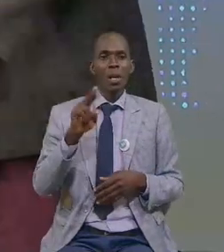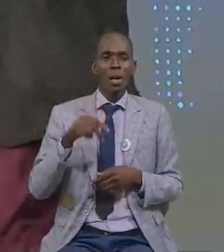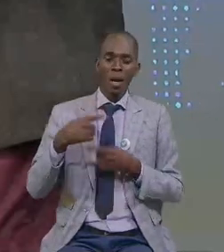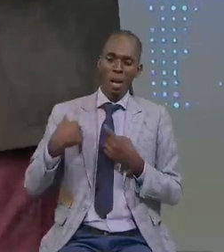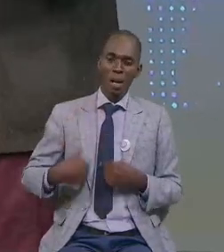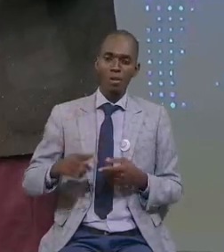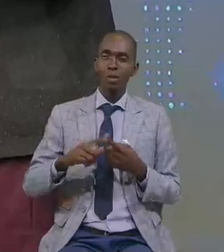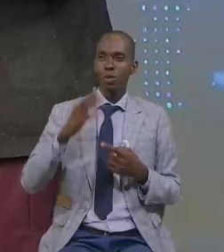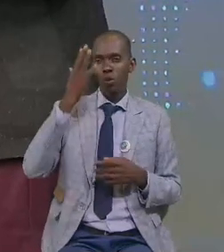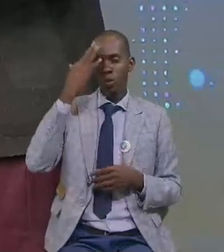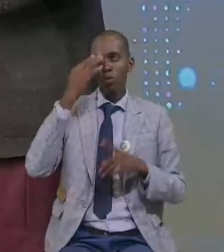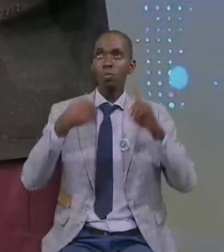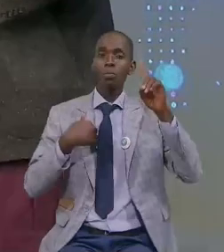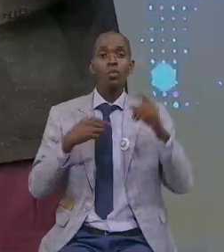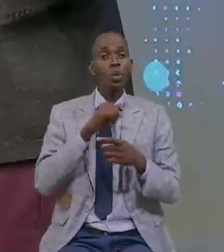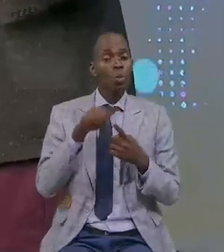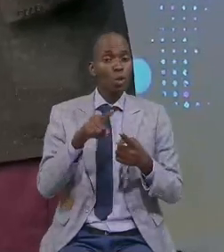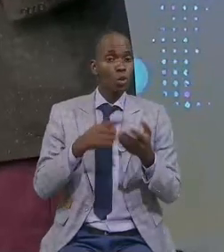Je leur donnerai un cœur